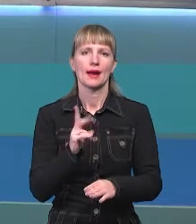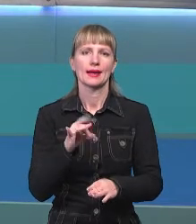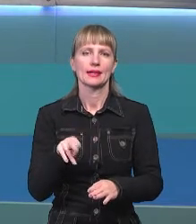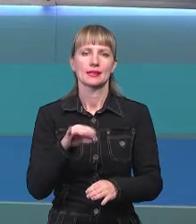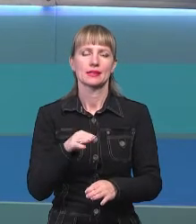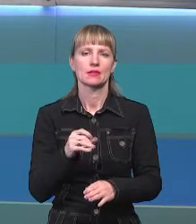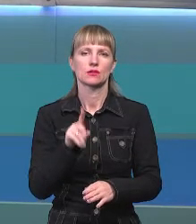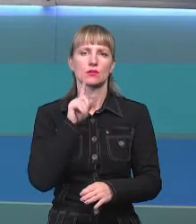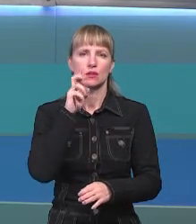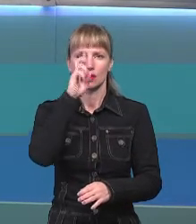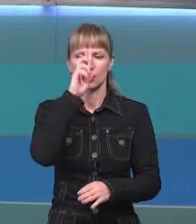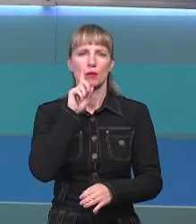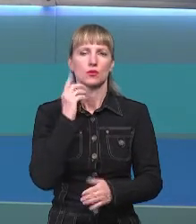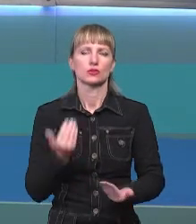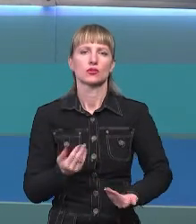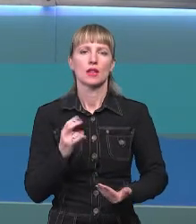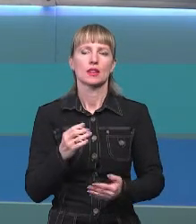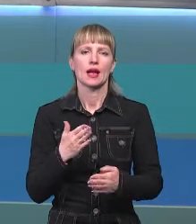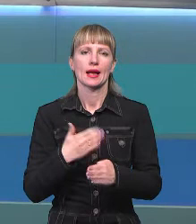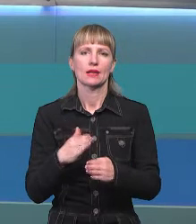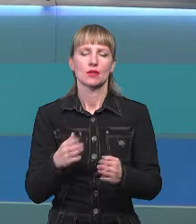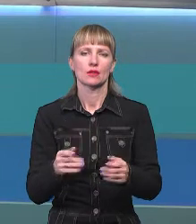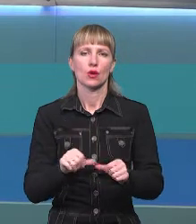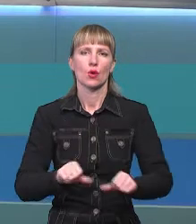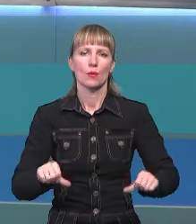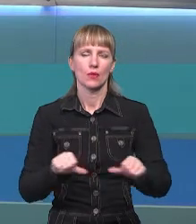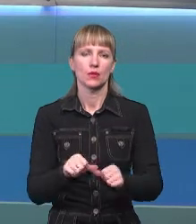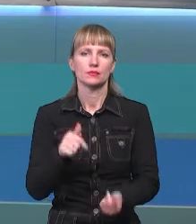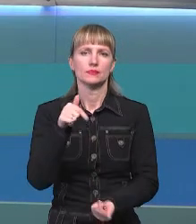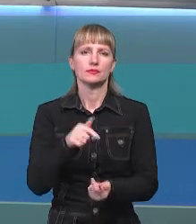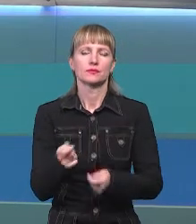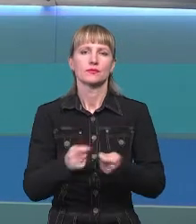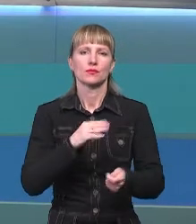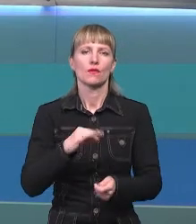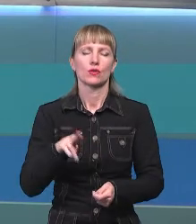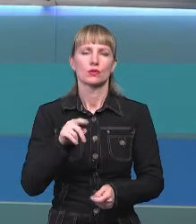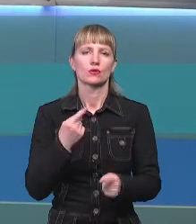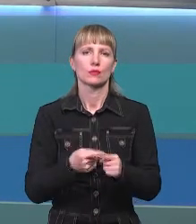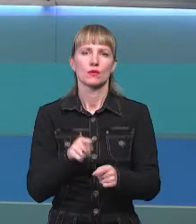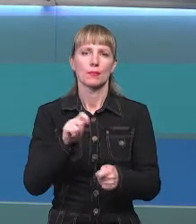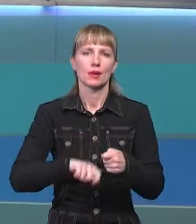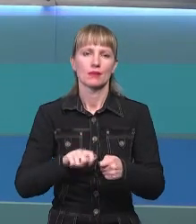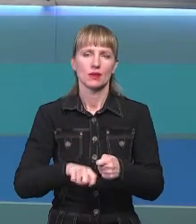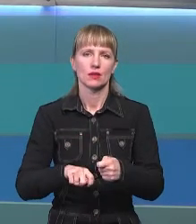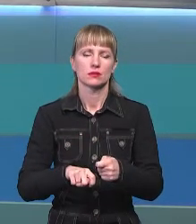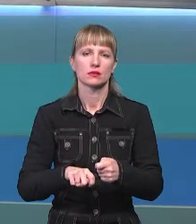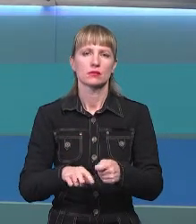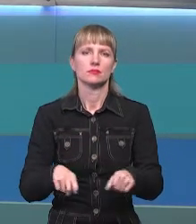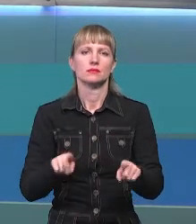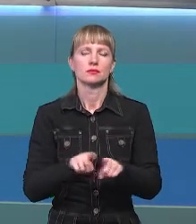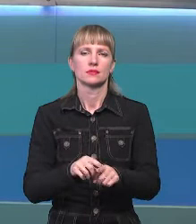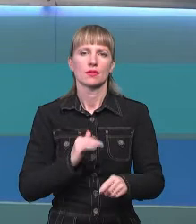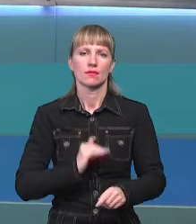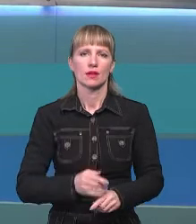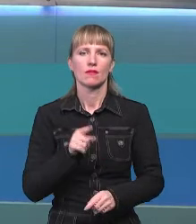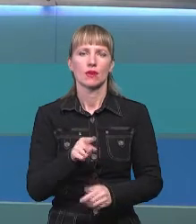акредитацію у Держмолоджитлі на кредитному комітеті і погодженні правлінням фонду. тому і вони перевіряються. Тому така